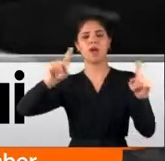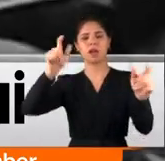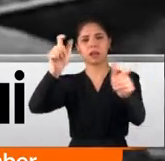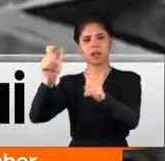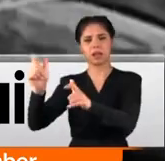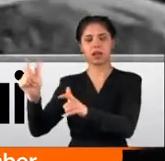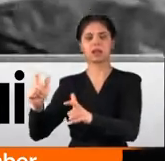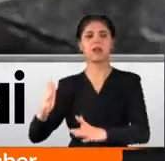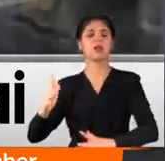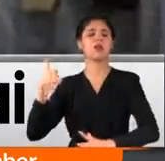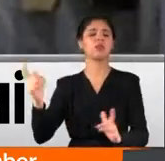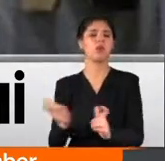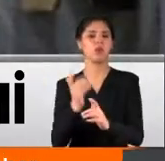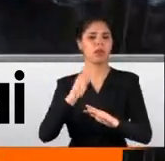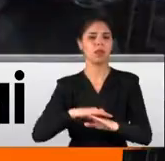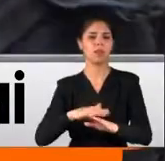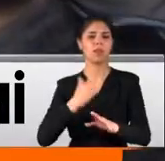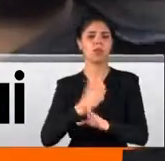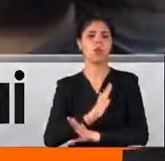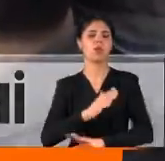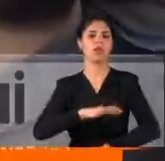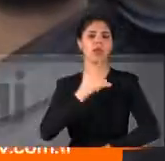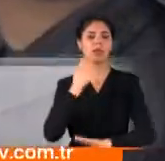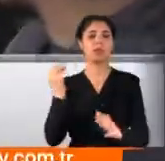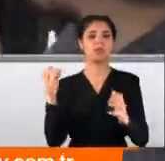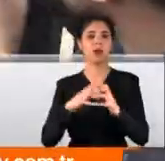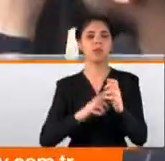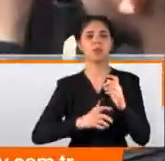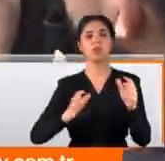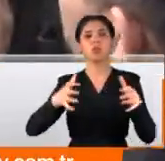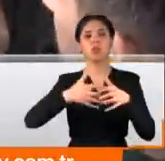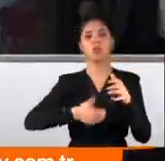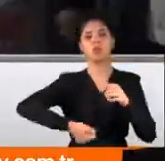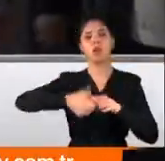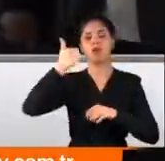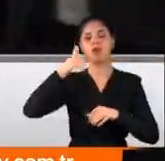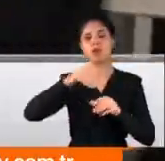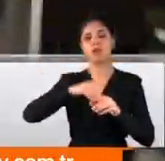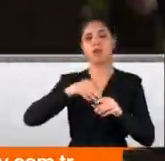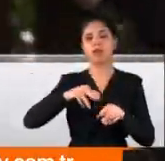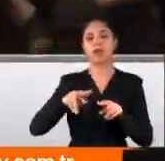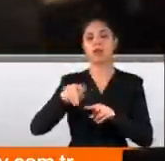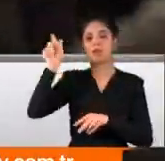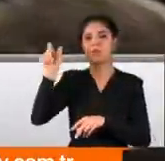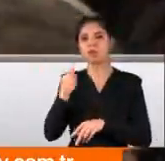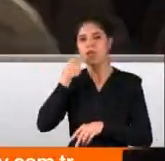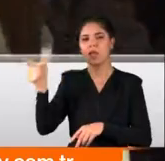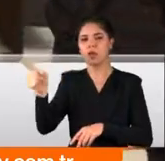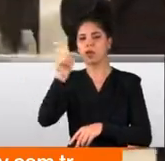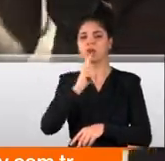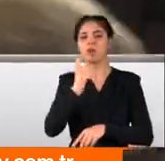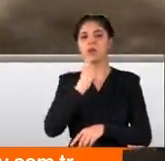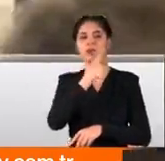kongre tanzimatörlerini yadırgıyor. İYİ Parti Grup Başkan Vekili Müsavat Dervişoğlu 100. yılında tarihi kongreye